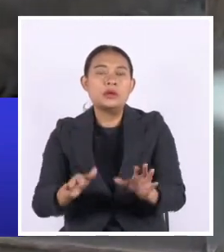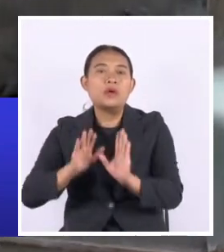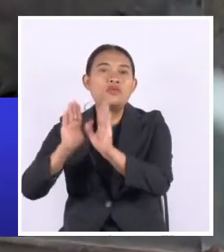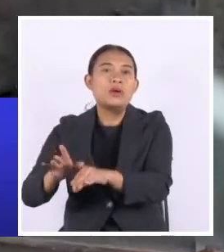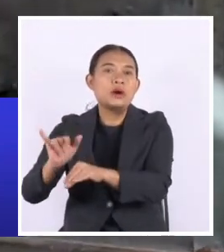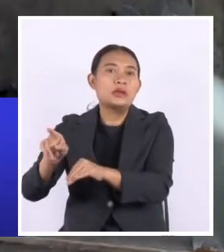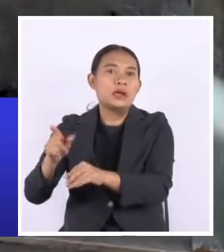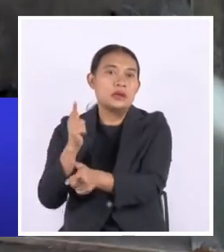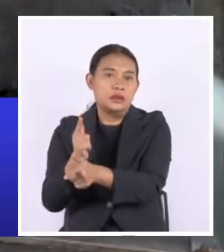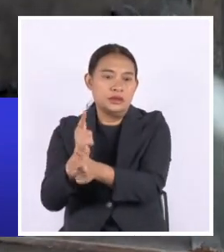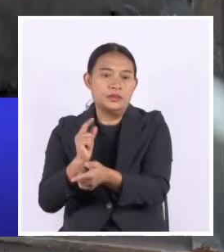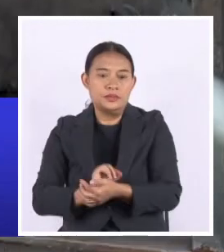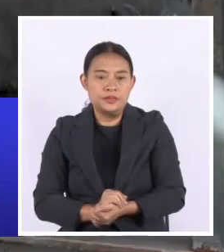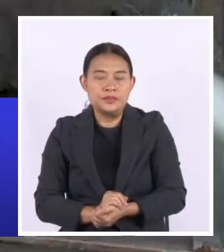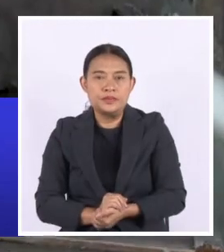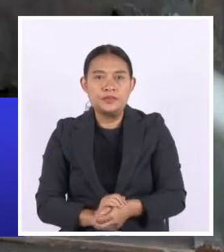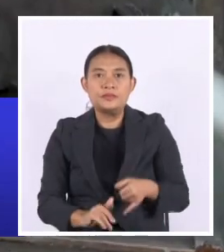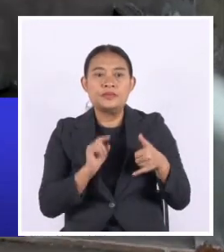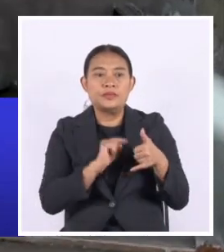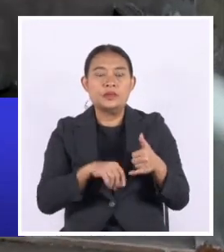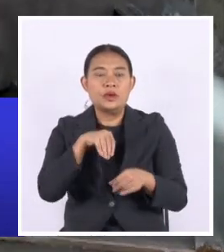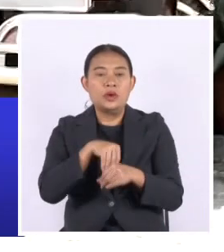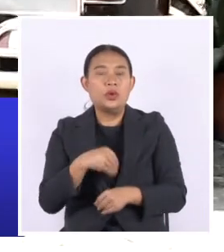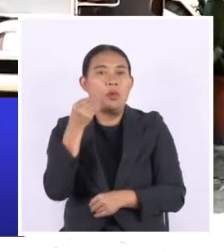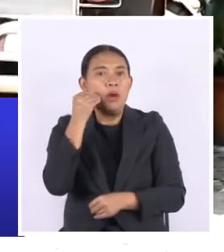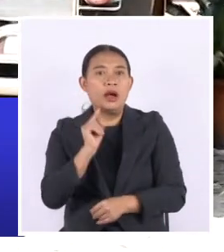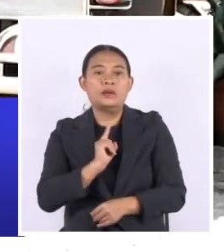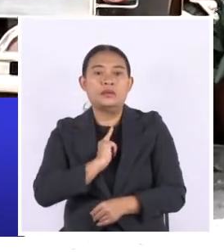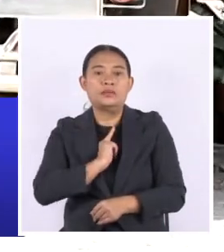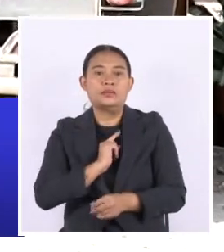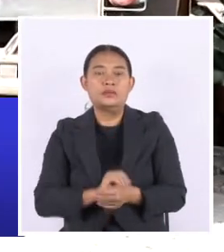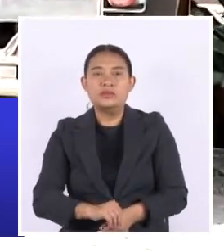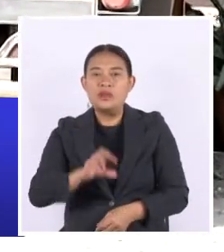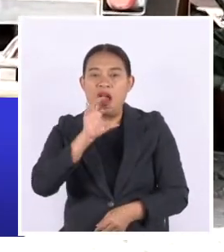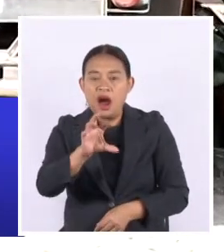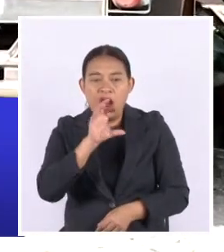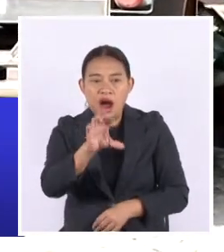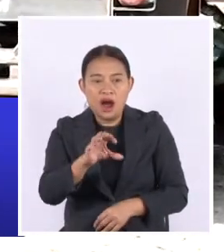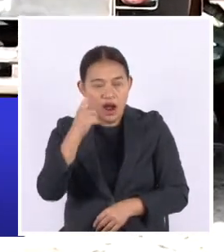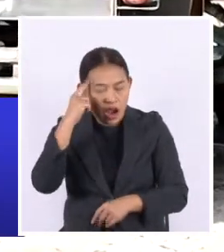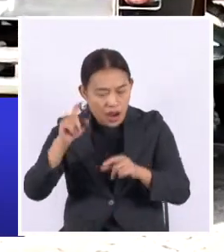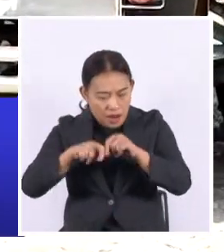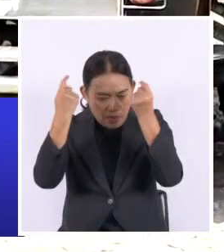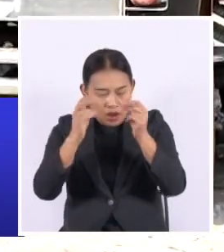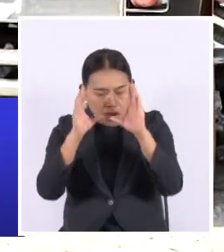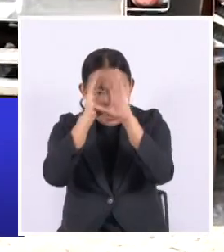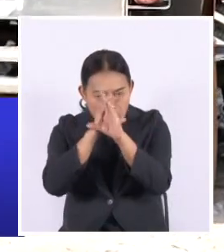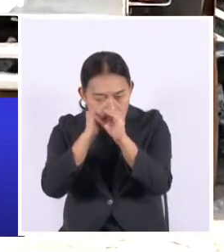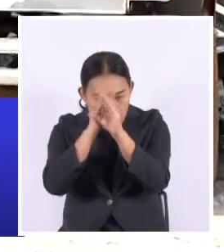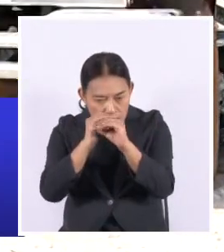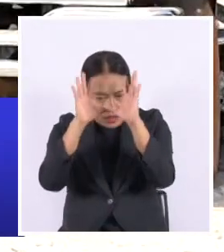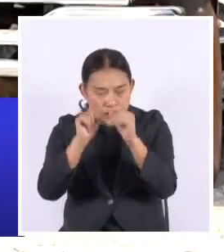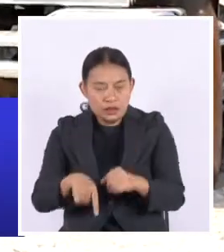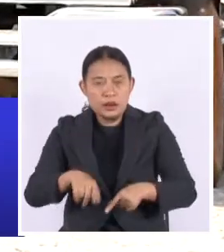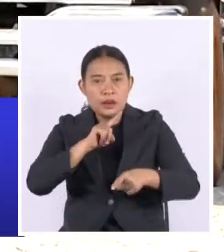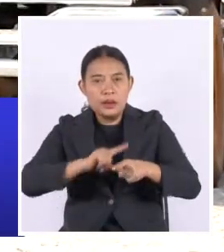ไว้ค่ะทีนี้นายวีรยุทธ์ก็เลยกลายเป็นว่าอยู่บ้านหลังนี้คนเดียวตะโกนร้องคุ้มคลั่งทั้งกลางวันกลางคืนบางครั้งก็ถือมีด